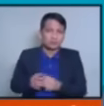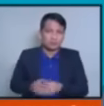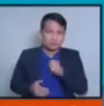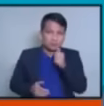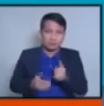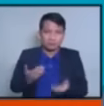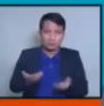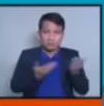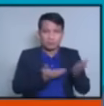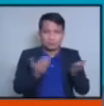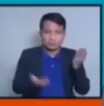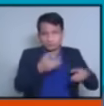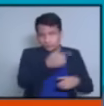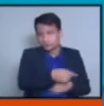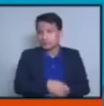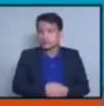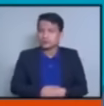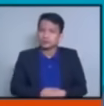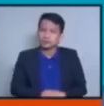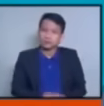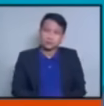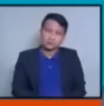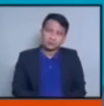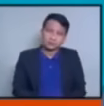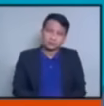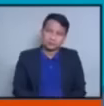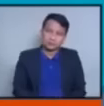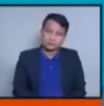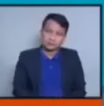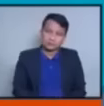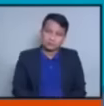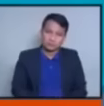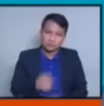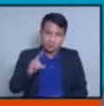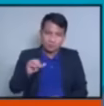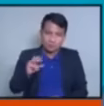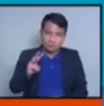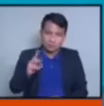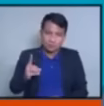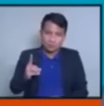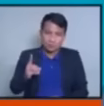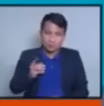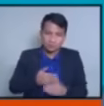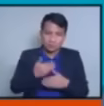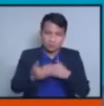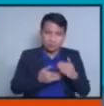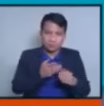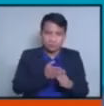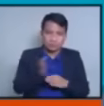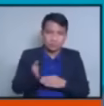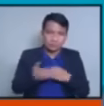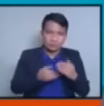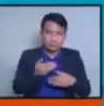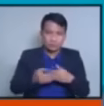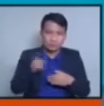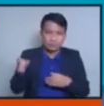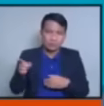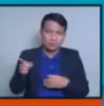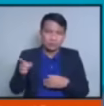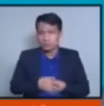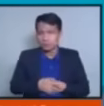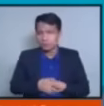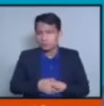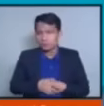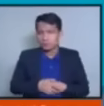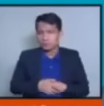ay isinasampa sa korte. Opo. Ang sabi kasi ng DSWD, kasi dumaan sa DSWD po yan, nandun po yung sulat sa